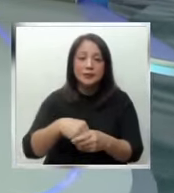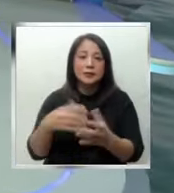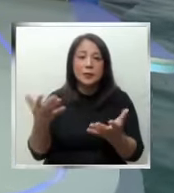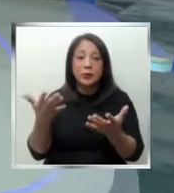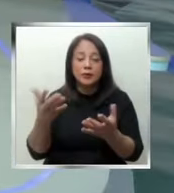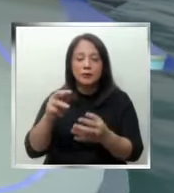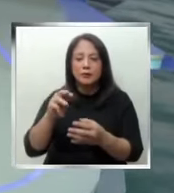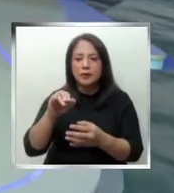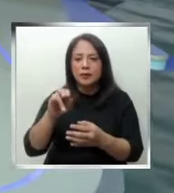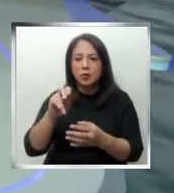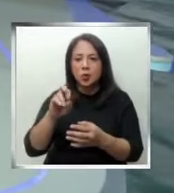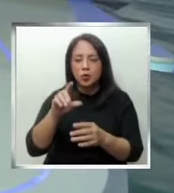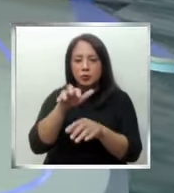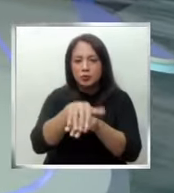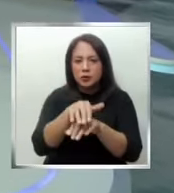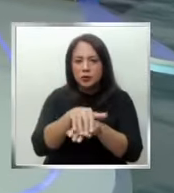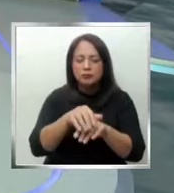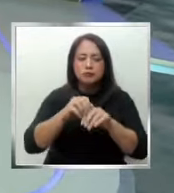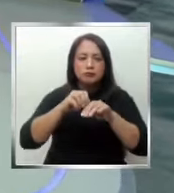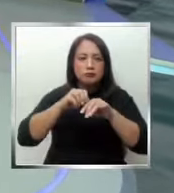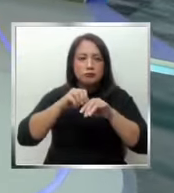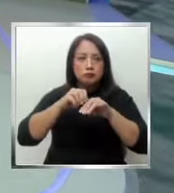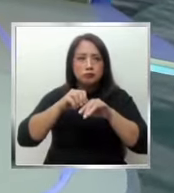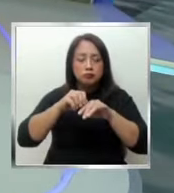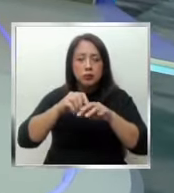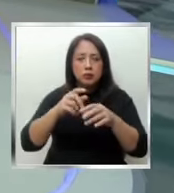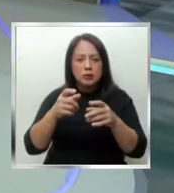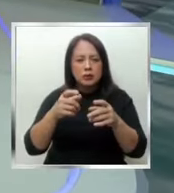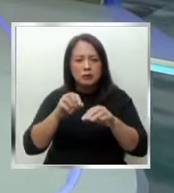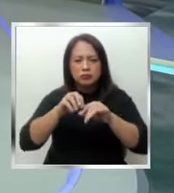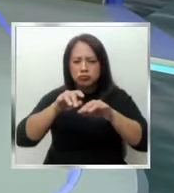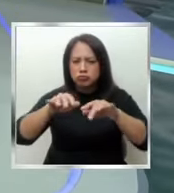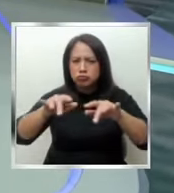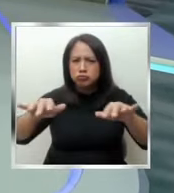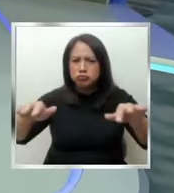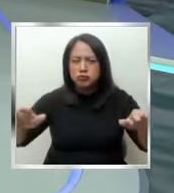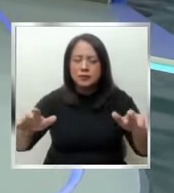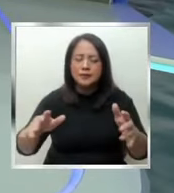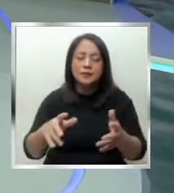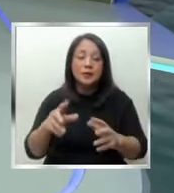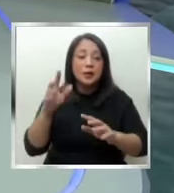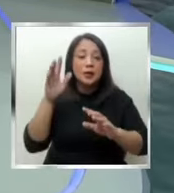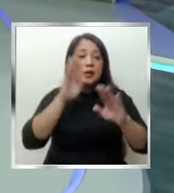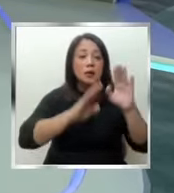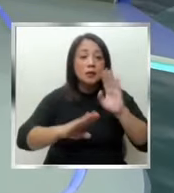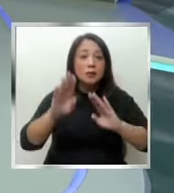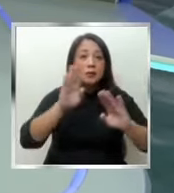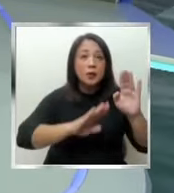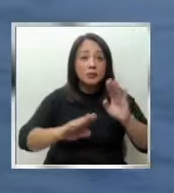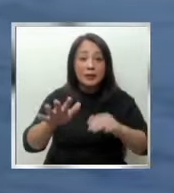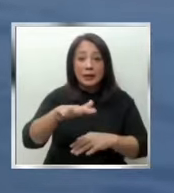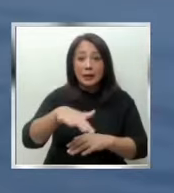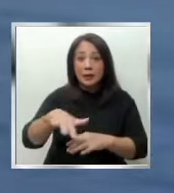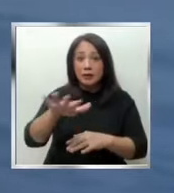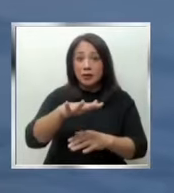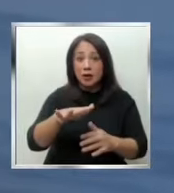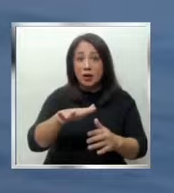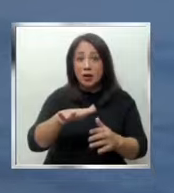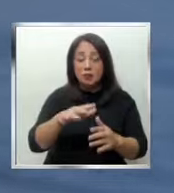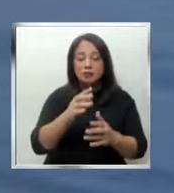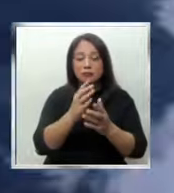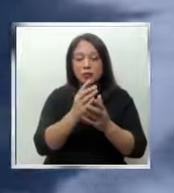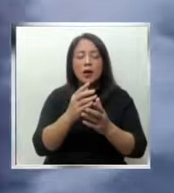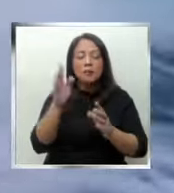pagkalat pa ng tumagas na langis malaking problema rin daw ang pinaglubugan ng barko nakatutok si